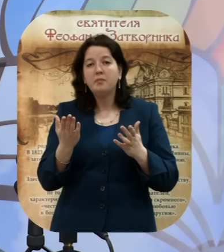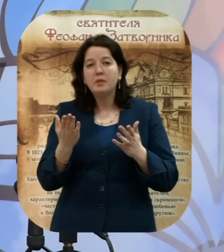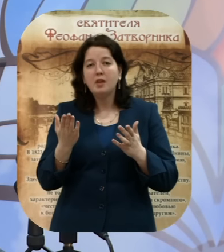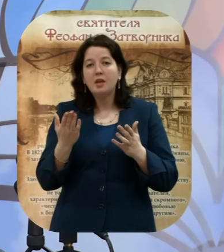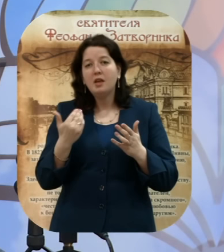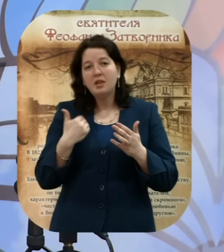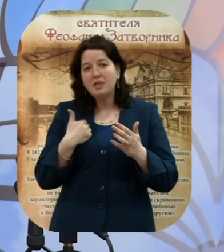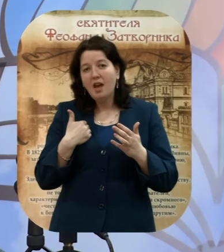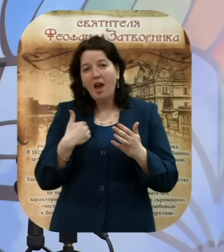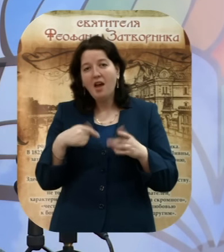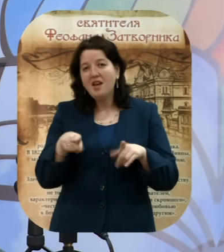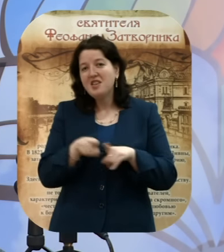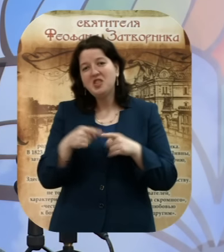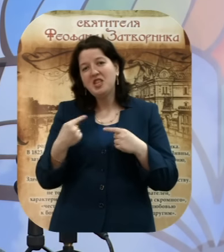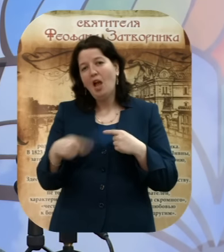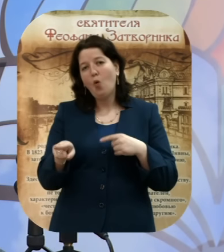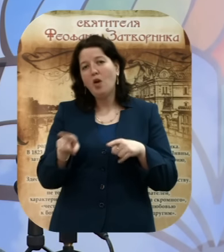не такой, как прочие.